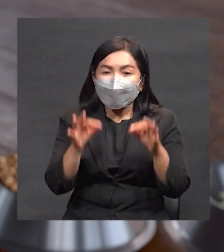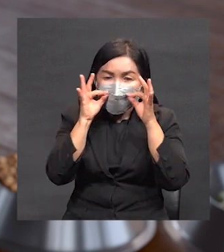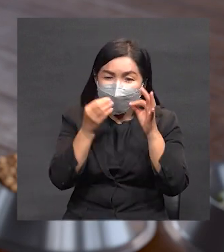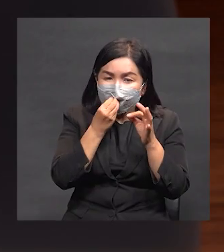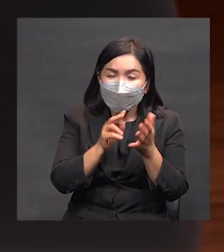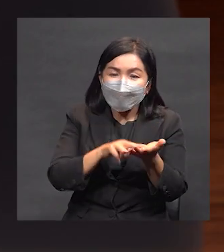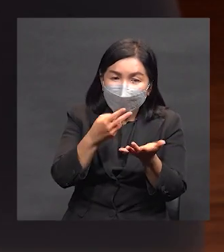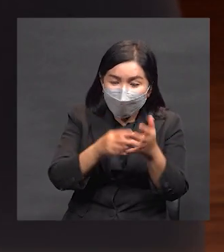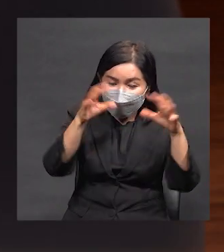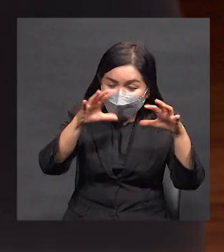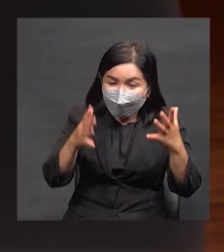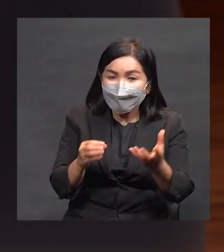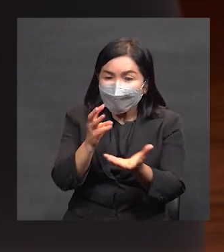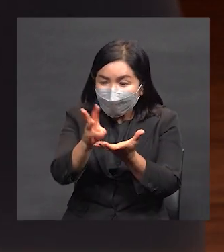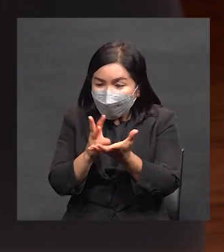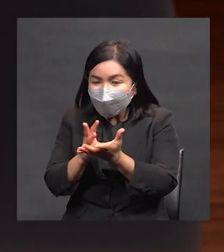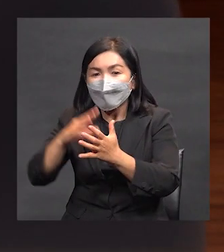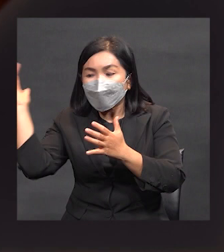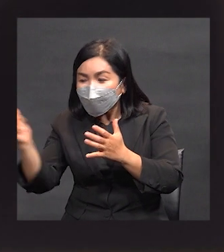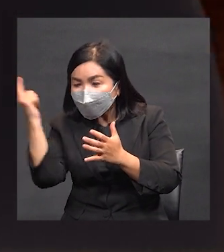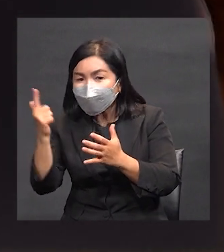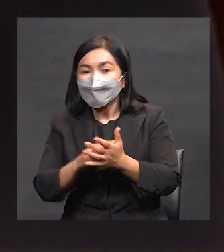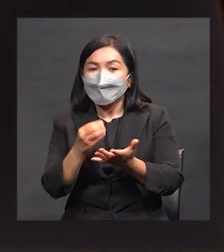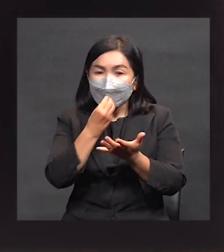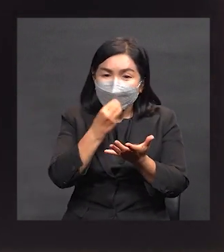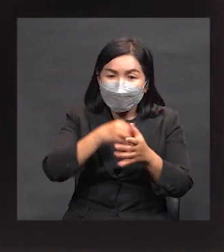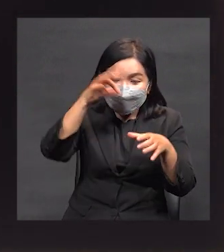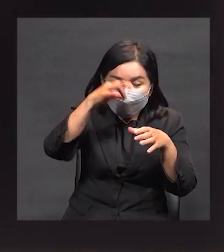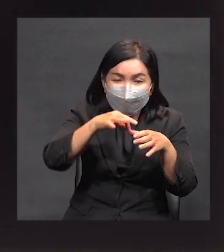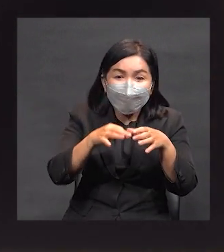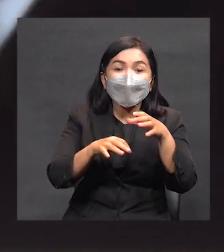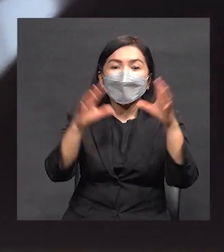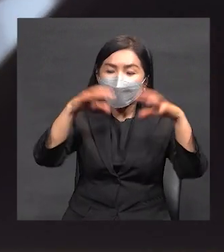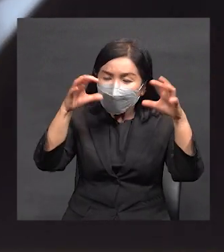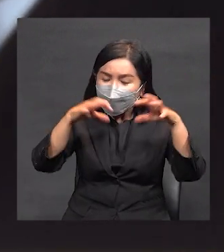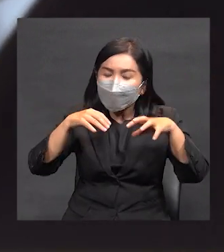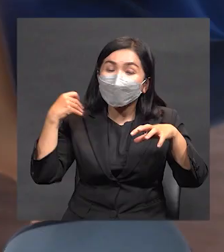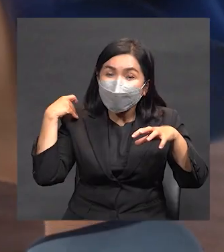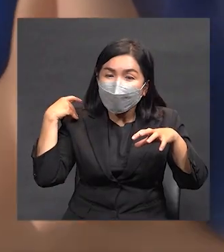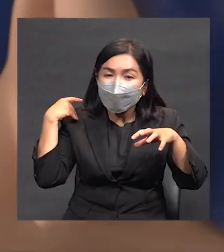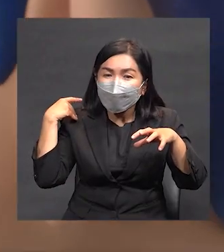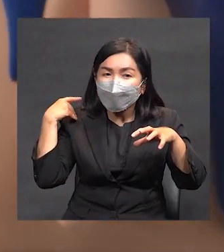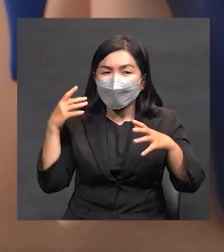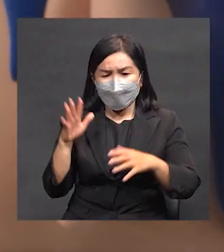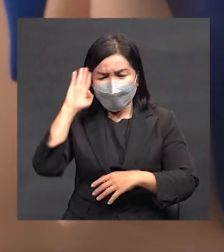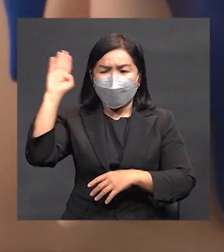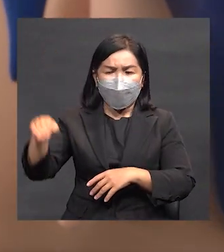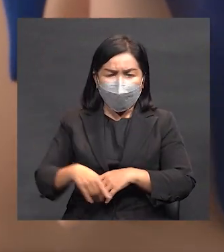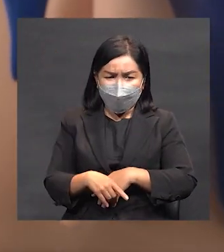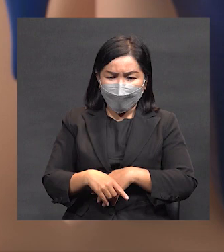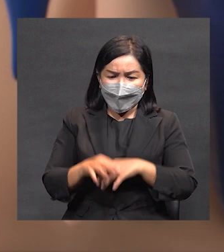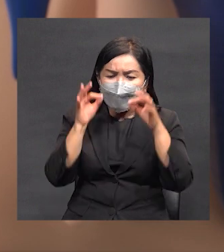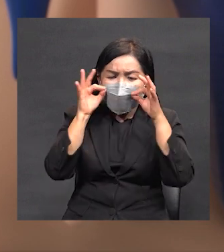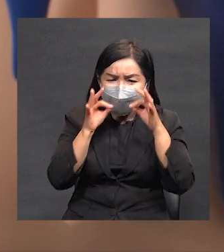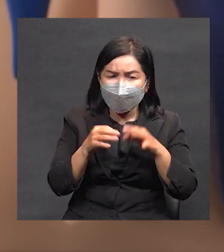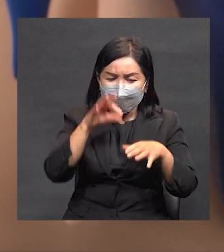ฝนไม่ตกถ้ากินอาหารเม็ดลมจะแรงแต่ถ้ากินชานมไข่มุกฝนตกหนักเลยครับ บ้าแล้วแมวที่